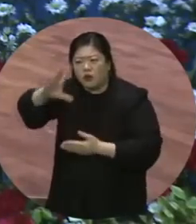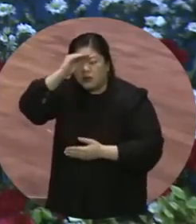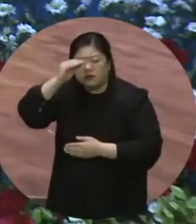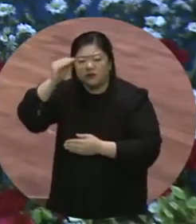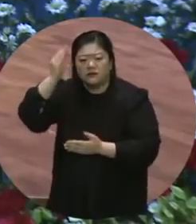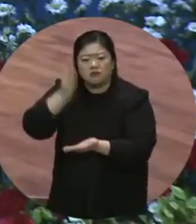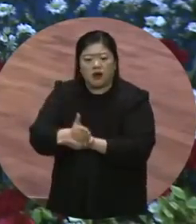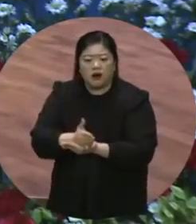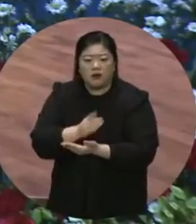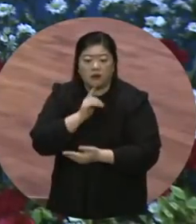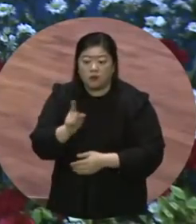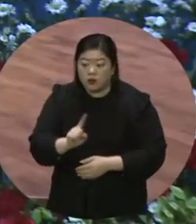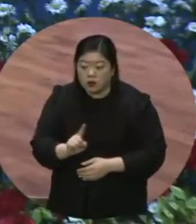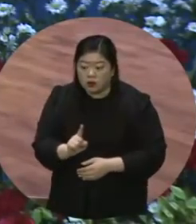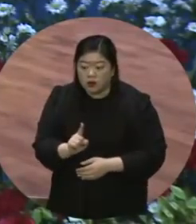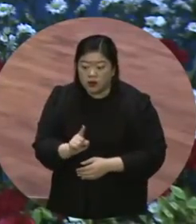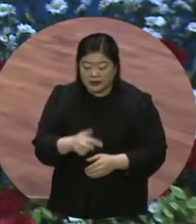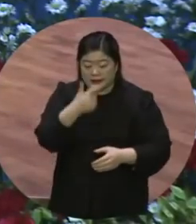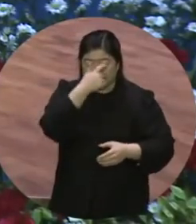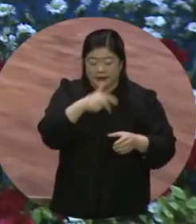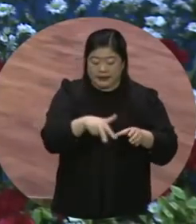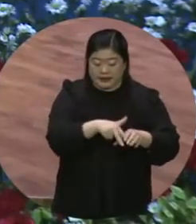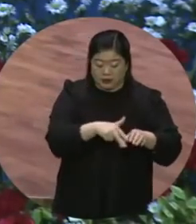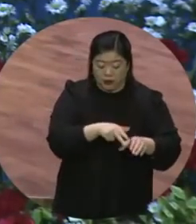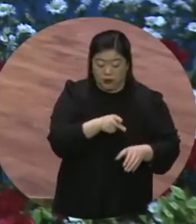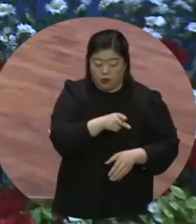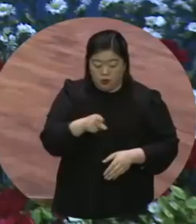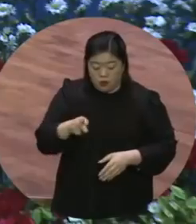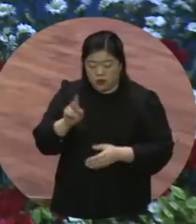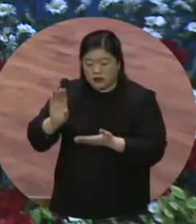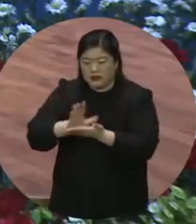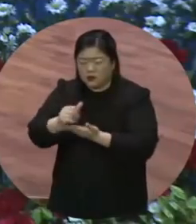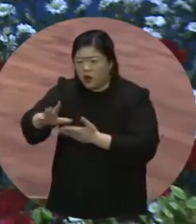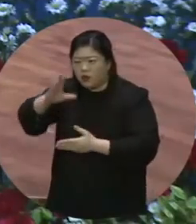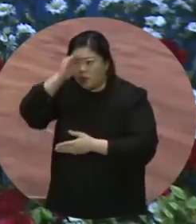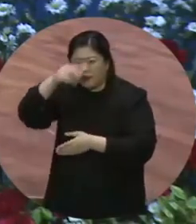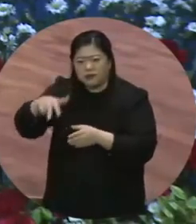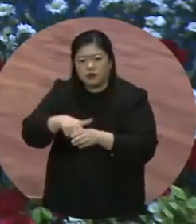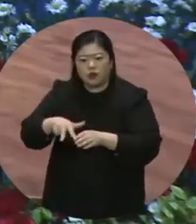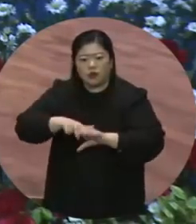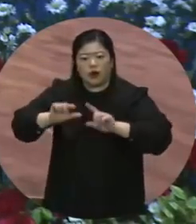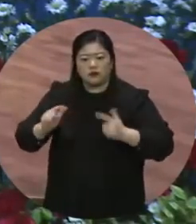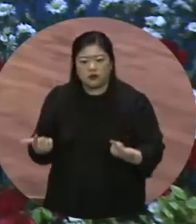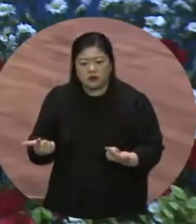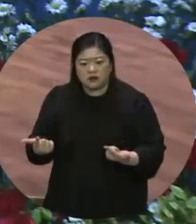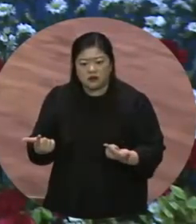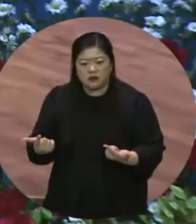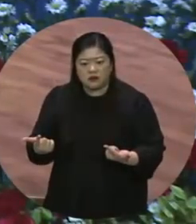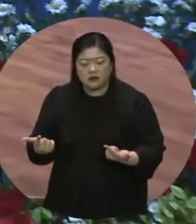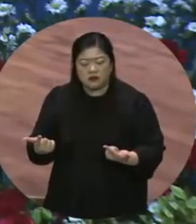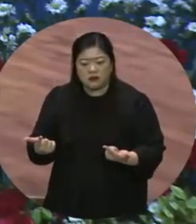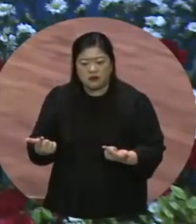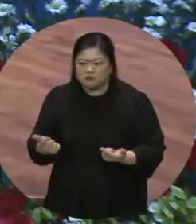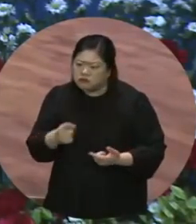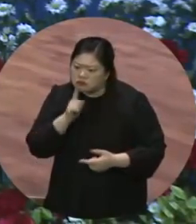기독교는 그리스도를 본받는 종교가 아니다. 이 무슨 말인가? 사람들은 전부 다